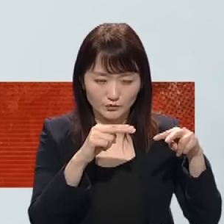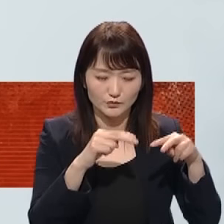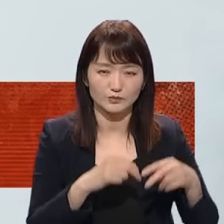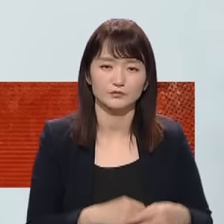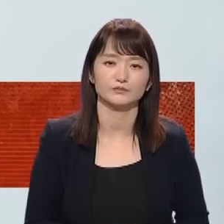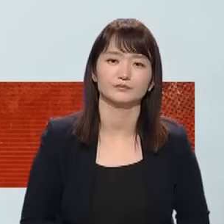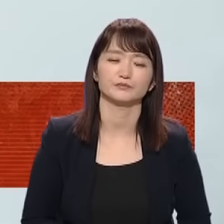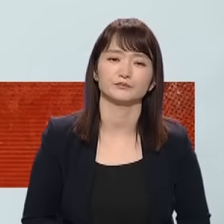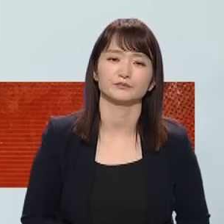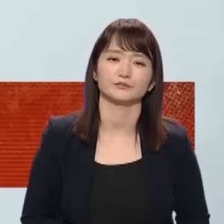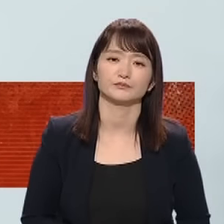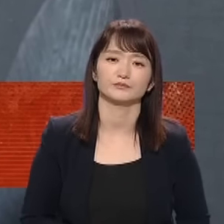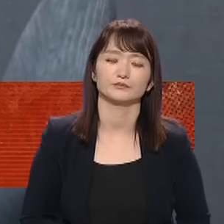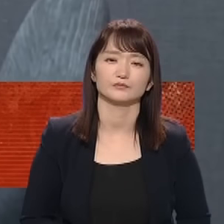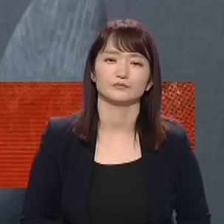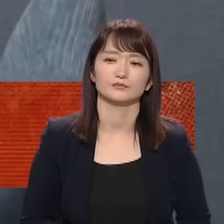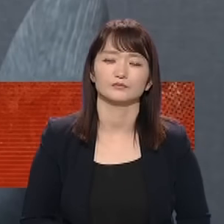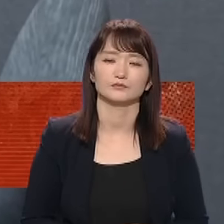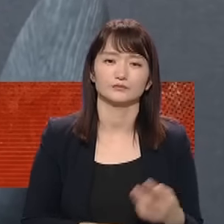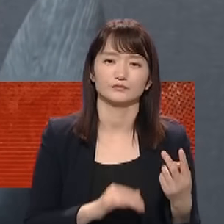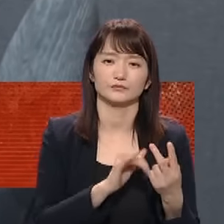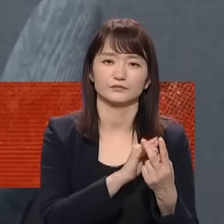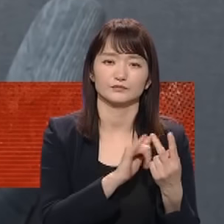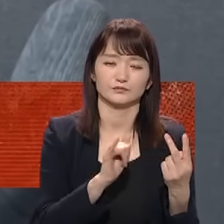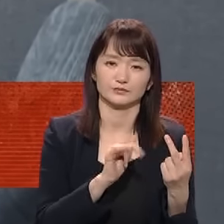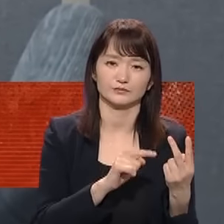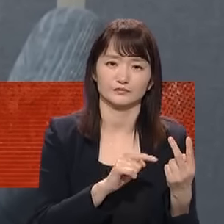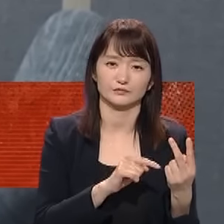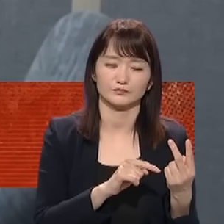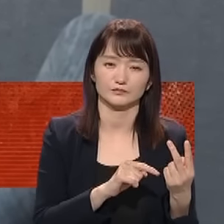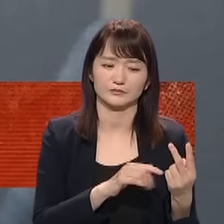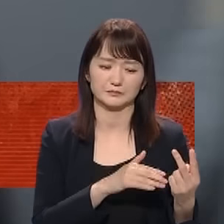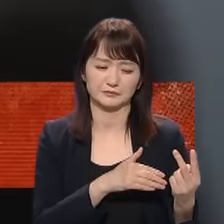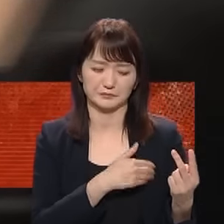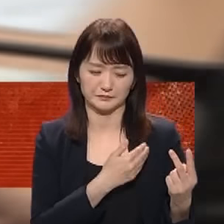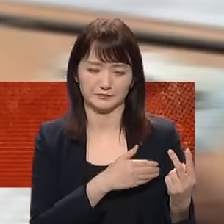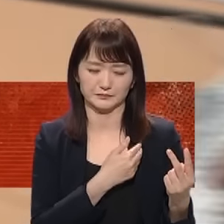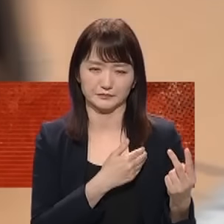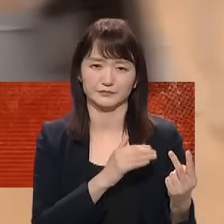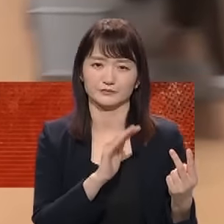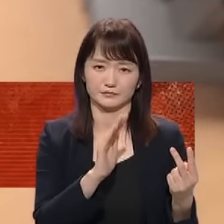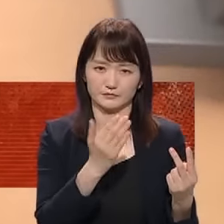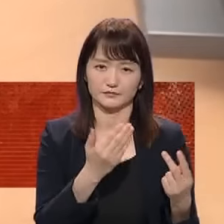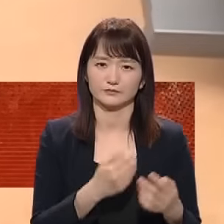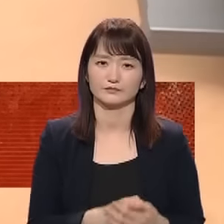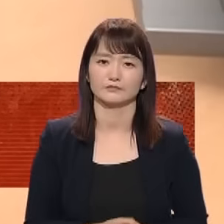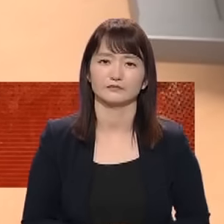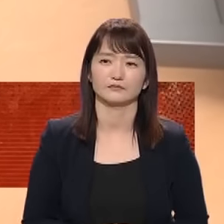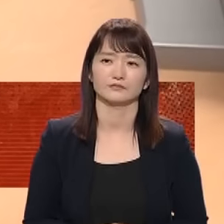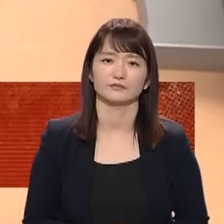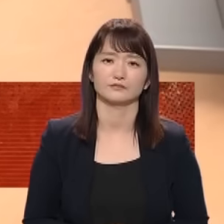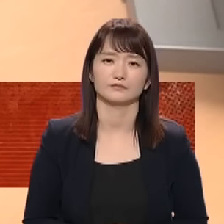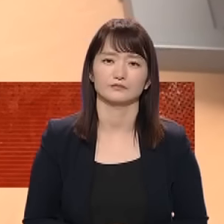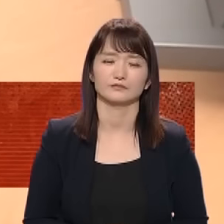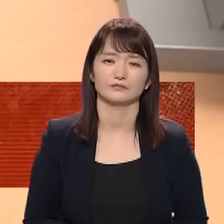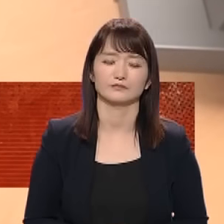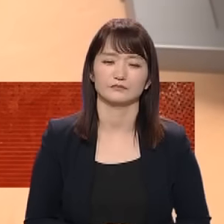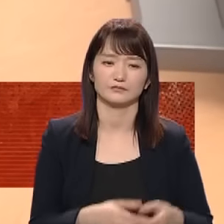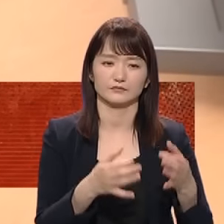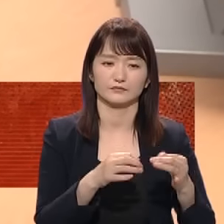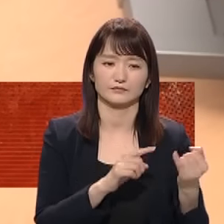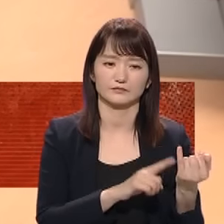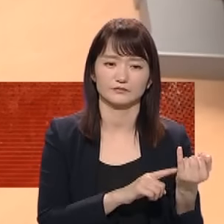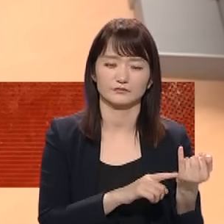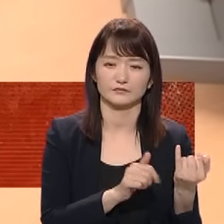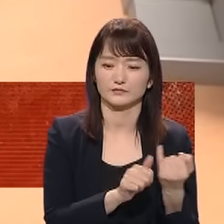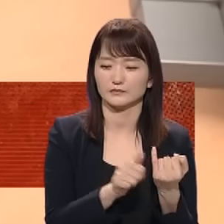상황이 됐고, 그래서 이제 두 사람 간에 있어서는 바로 이제 내연 관계로 발전을 했는데요. 그래서 이제 김 씨 같은 경우는 이 남편에게